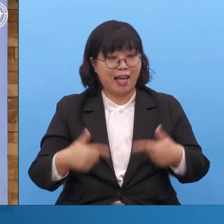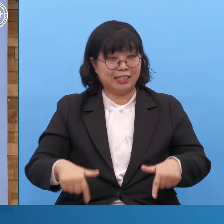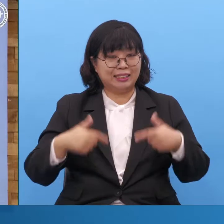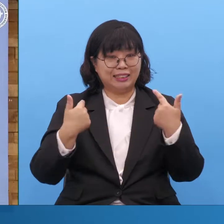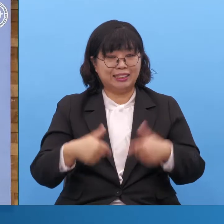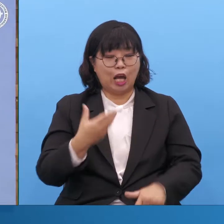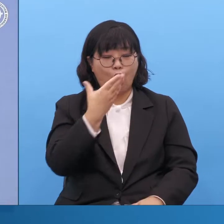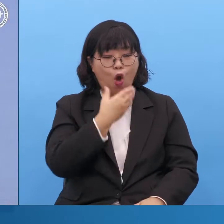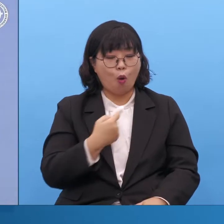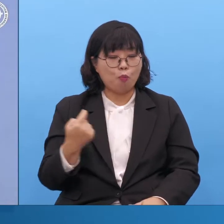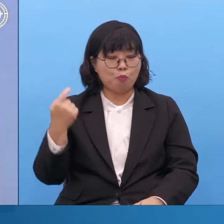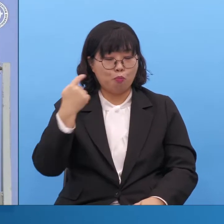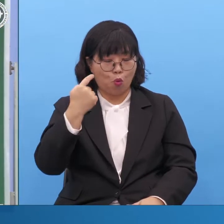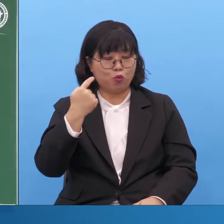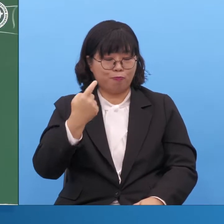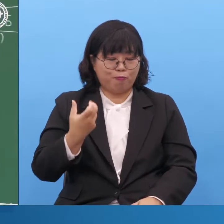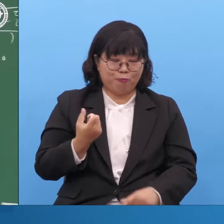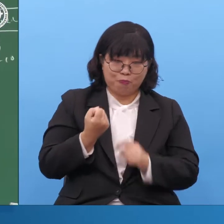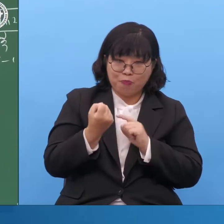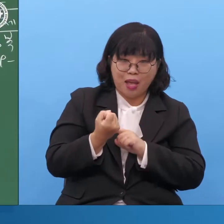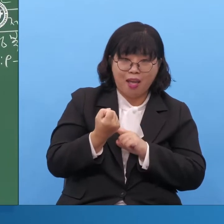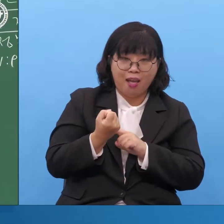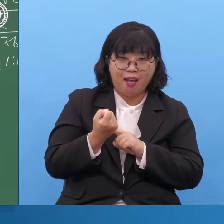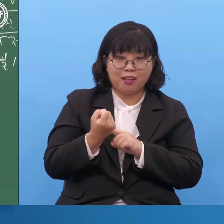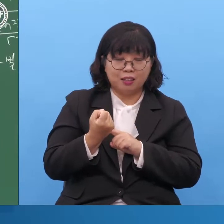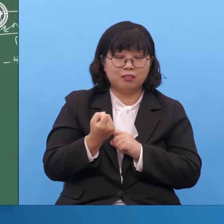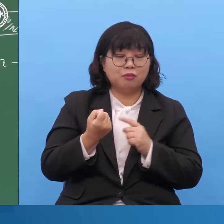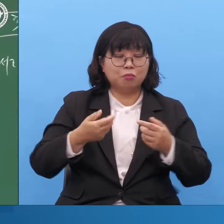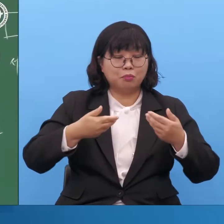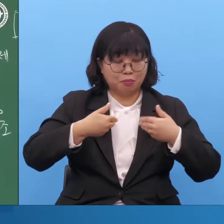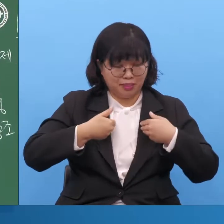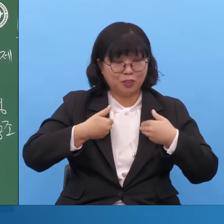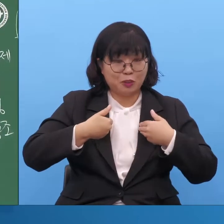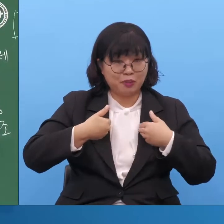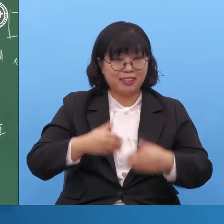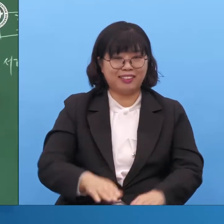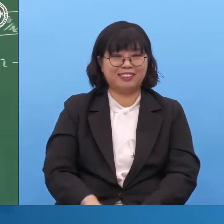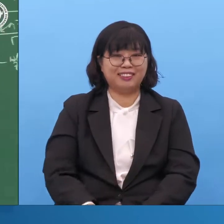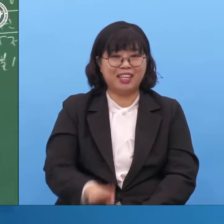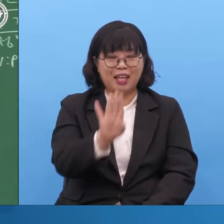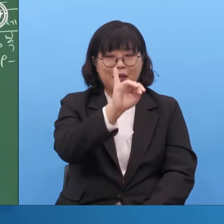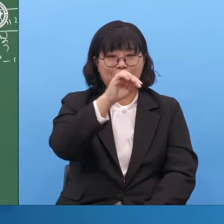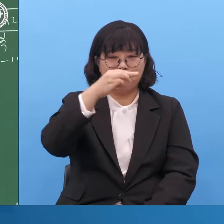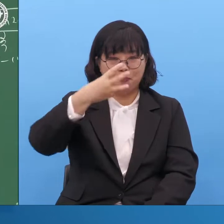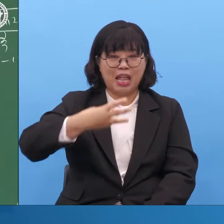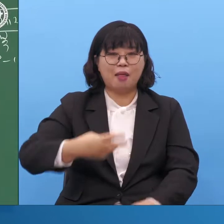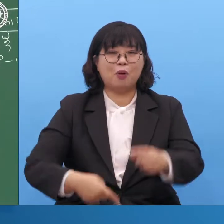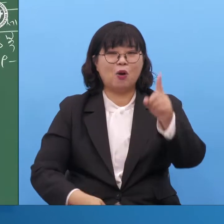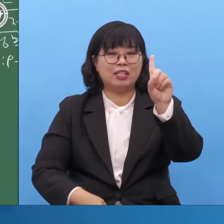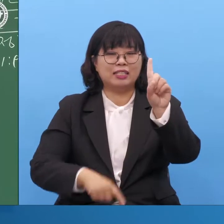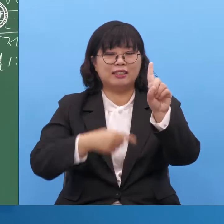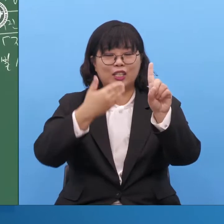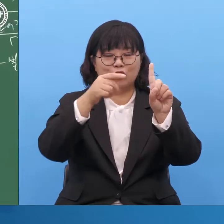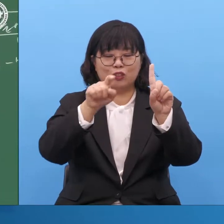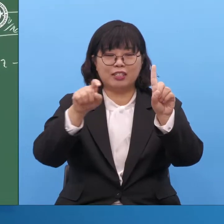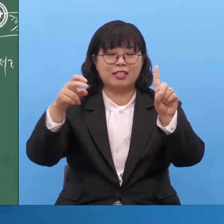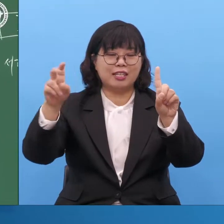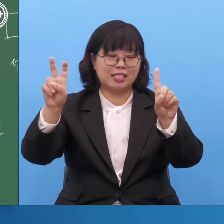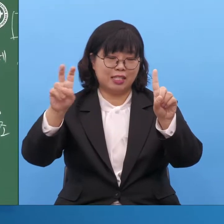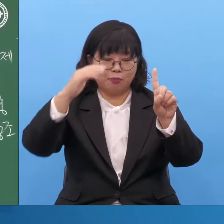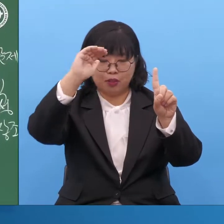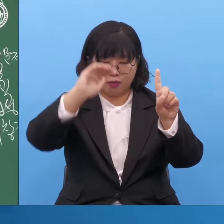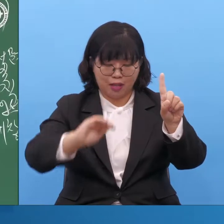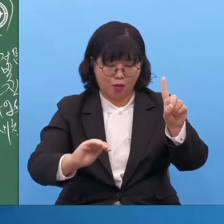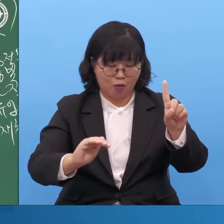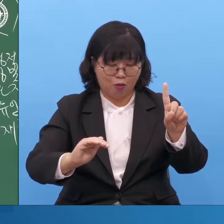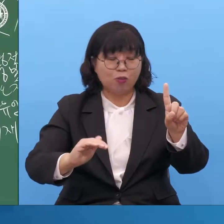빌립보 1장 9절 10절을 생각해야 돼요. Our scattered disciples, although with the gospel, you must always remember Philippians 10절은 chapter 1, 뭡니까? verse 9 through 11. 지극히 선한